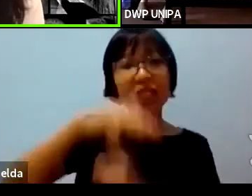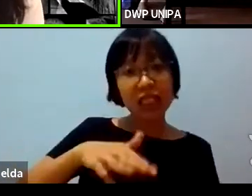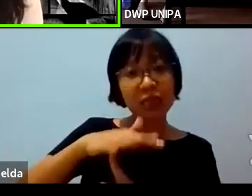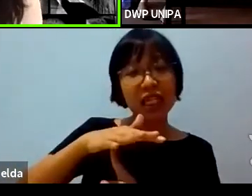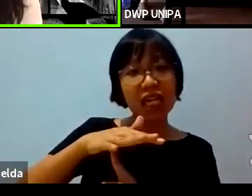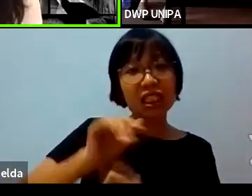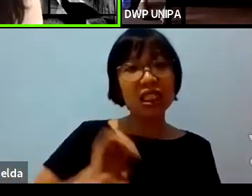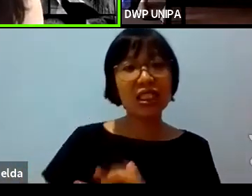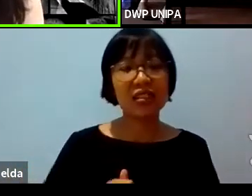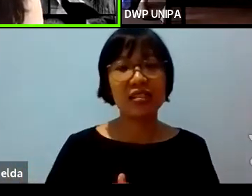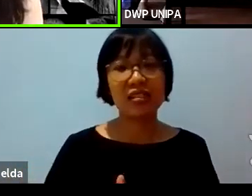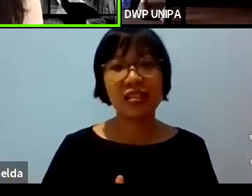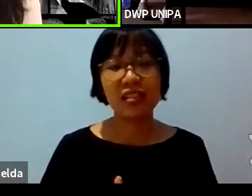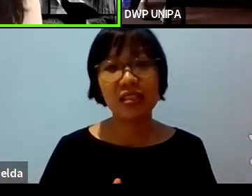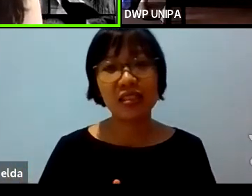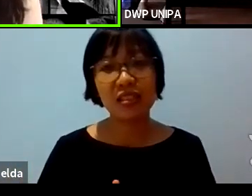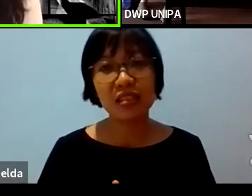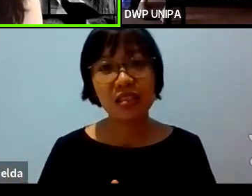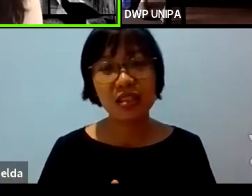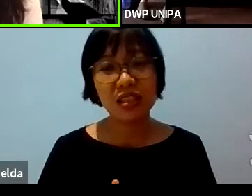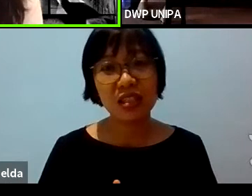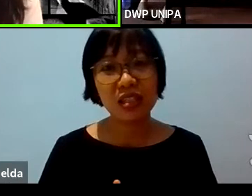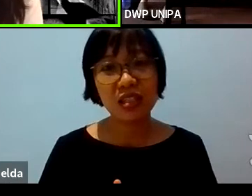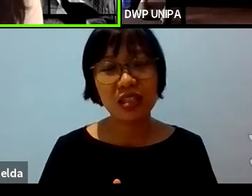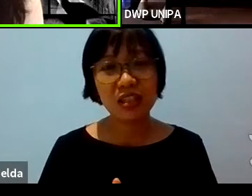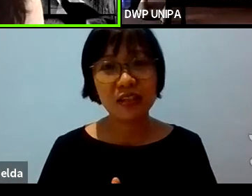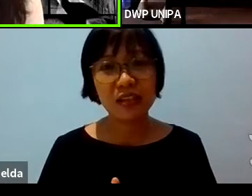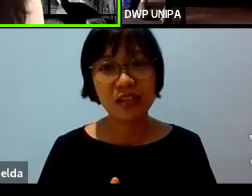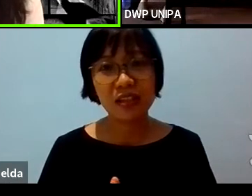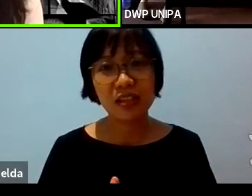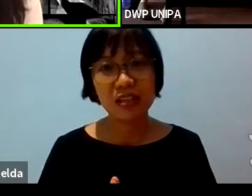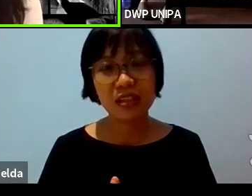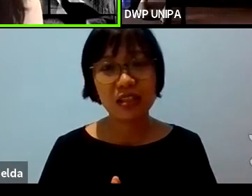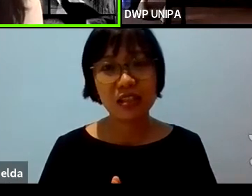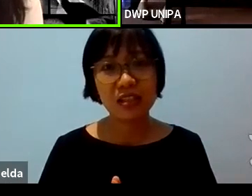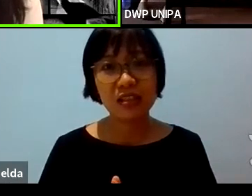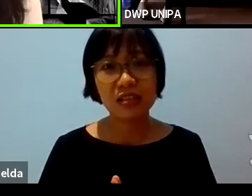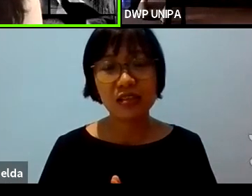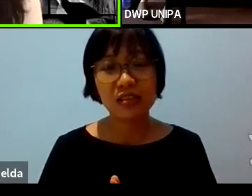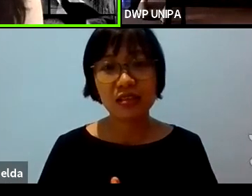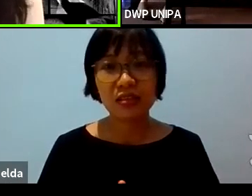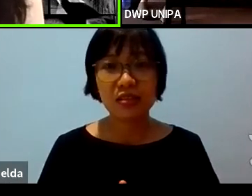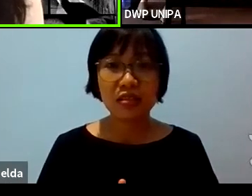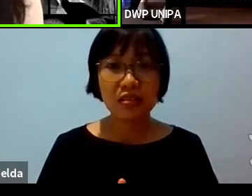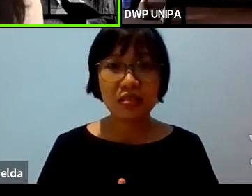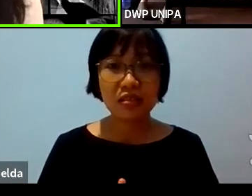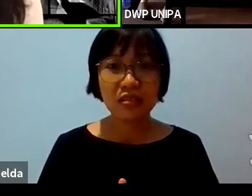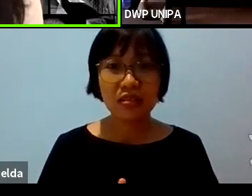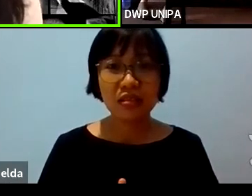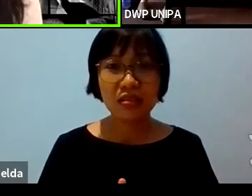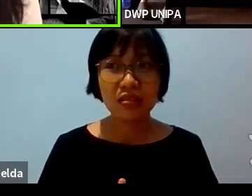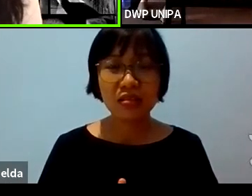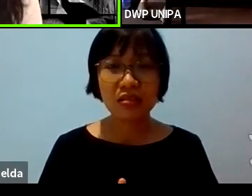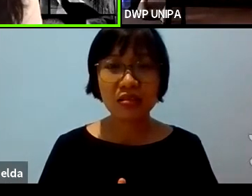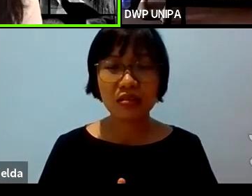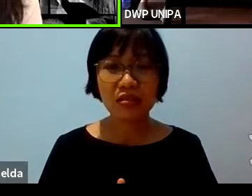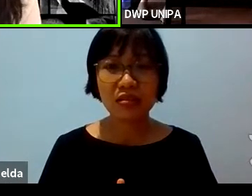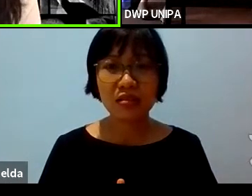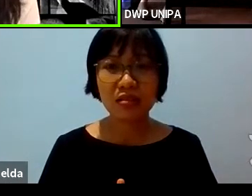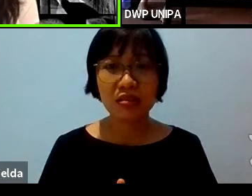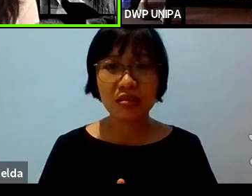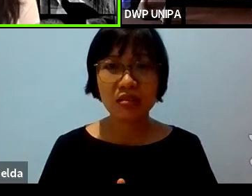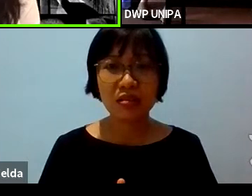ya. Kurikulum itu harus di Barat itu harus didekolonisasi karena